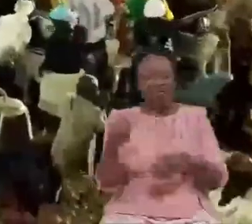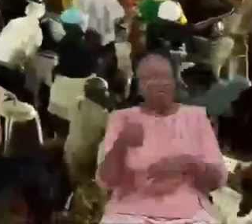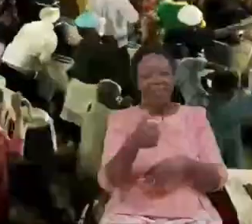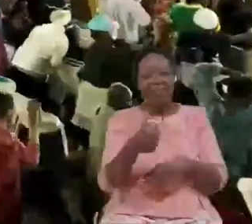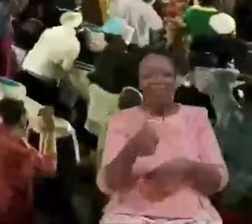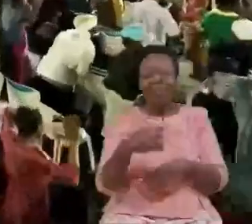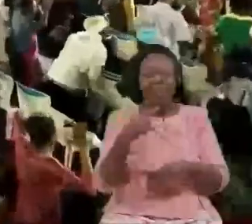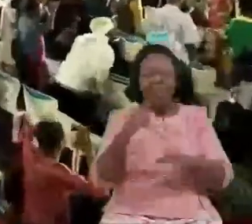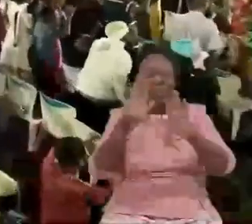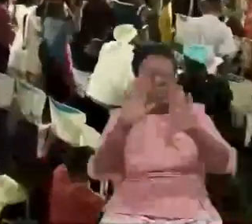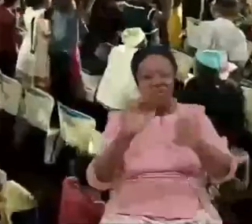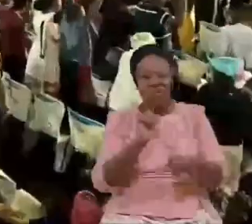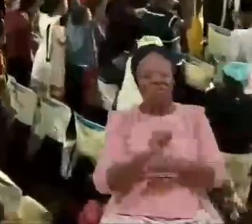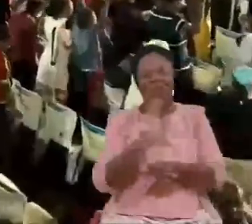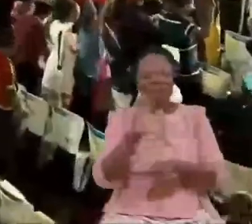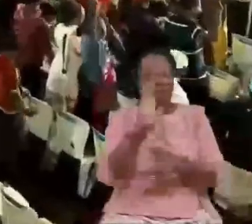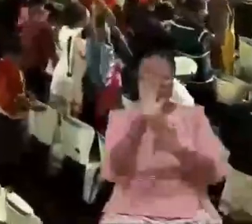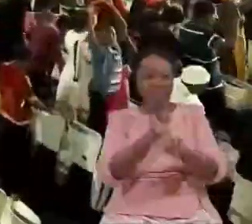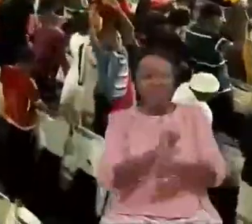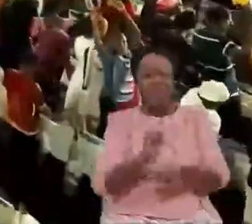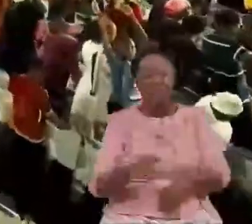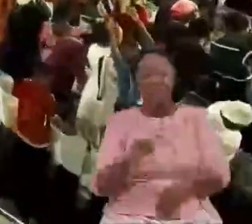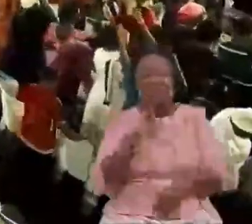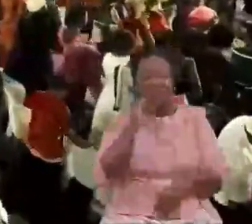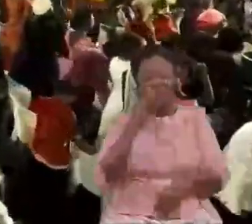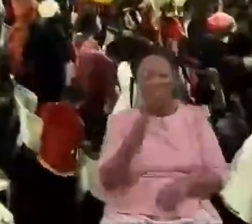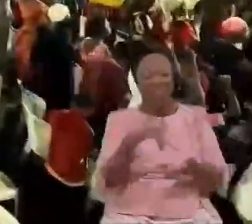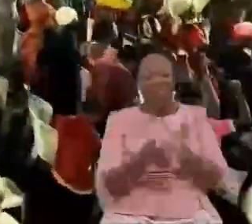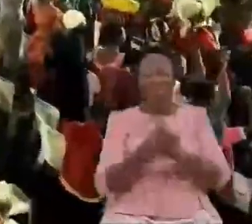ton miracle est là